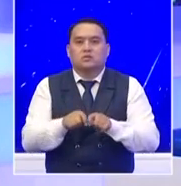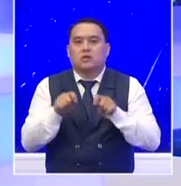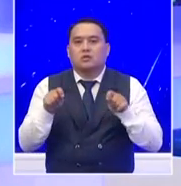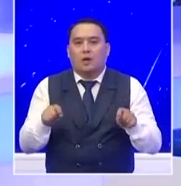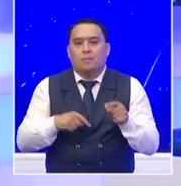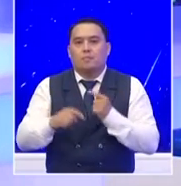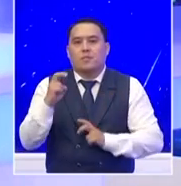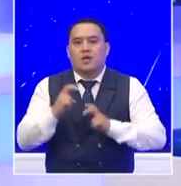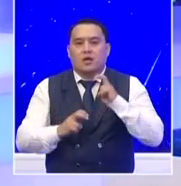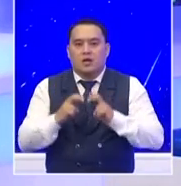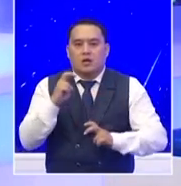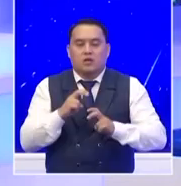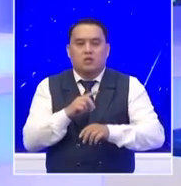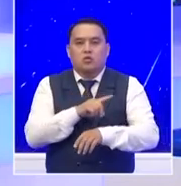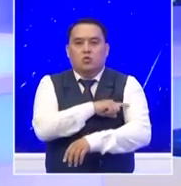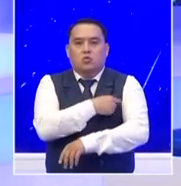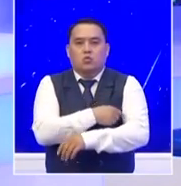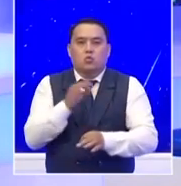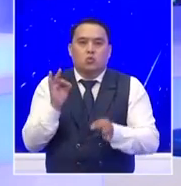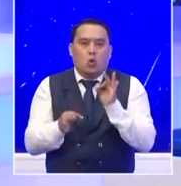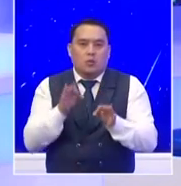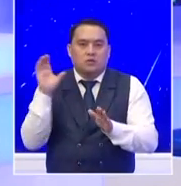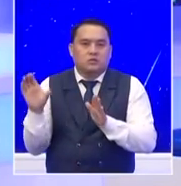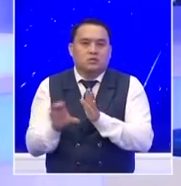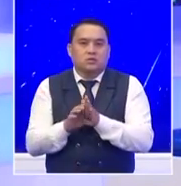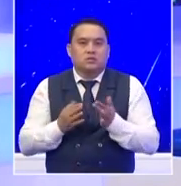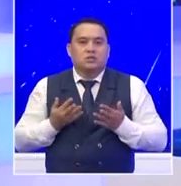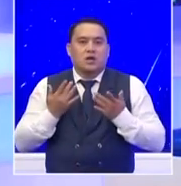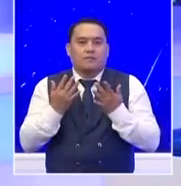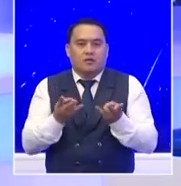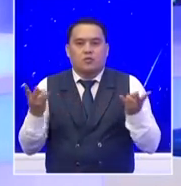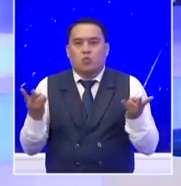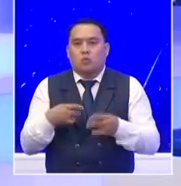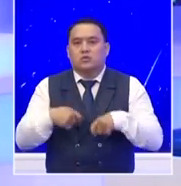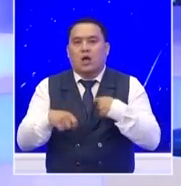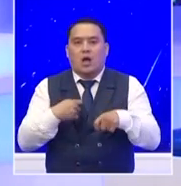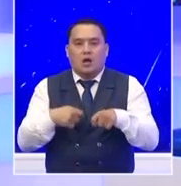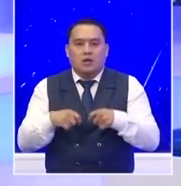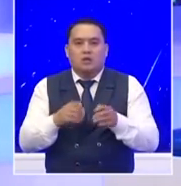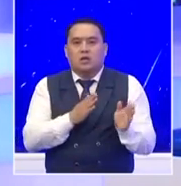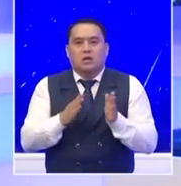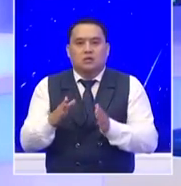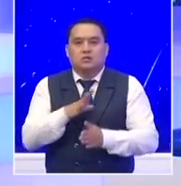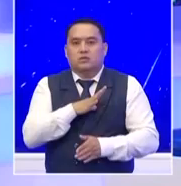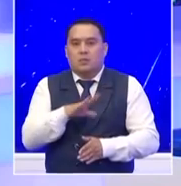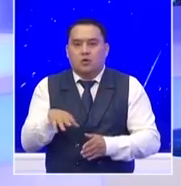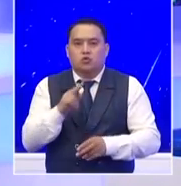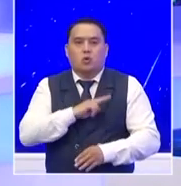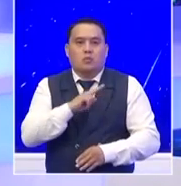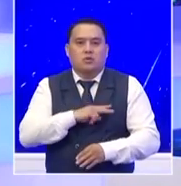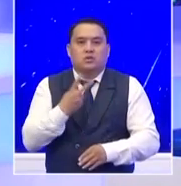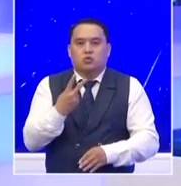күнделікті кәсіпорындардағы эпидемиологиялық нормалардың сақталуын қадағалайды. Егер саудагерлер санитарлық режимді сақтамаса, жұмыс